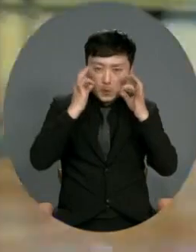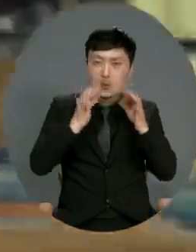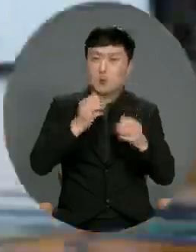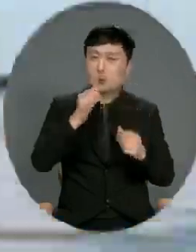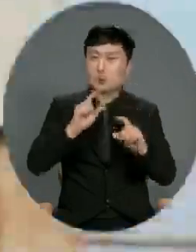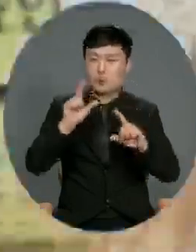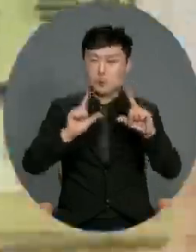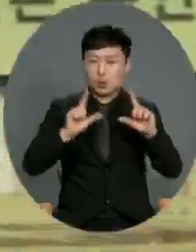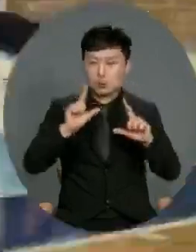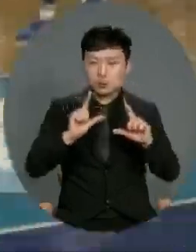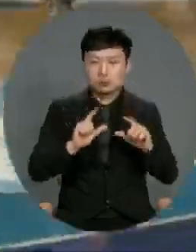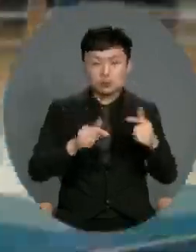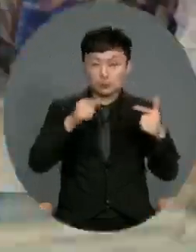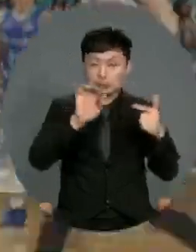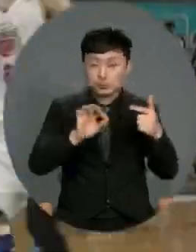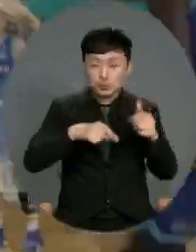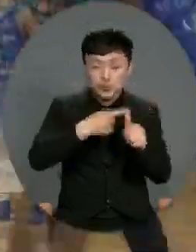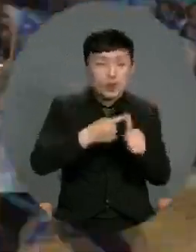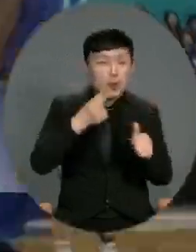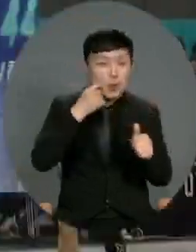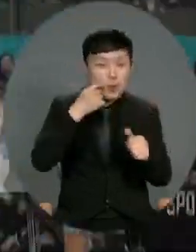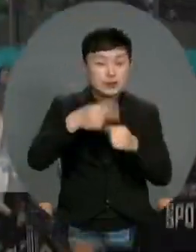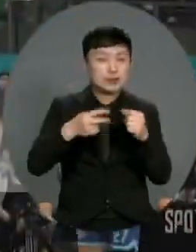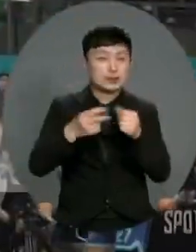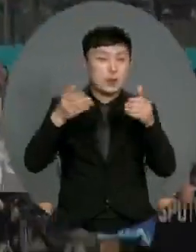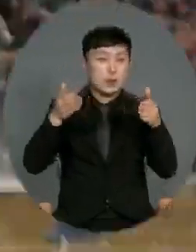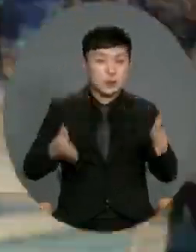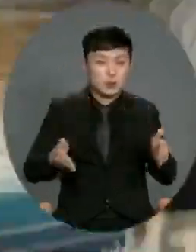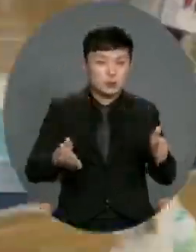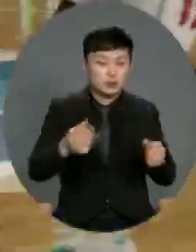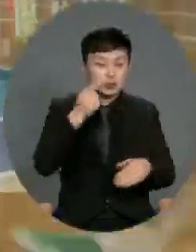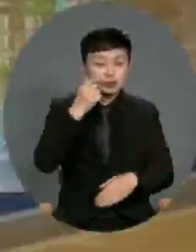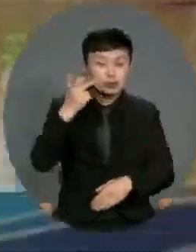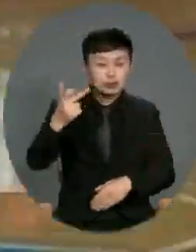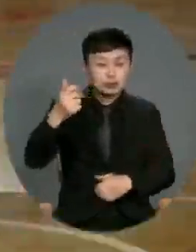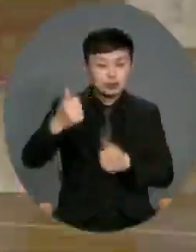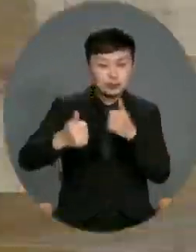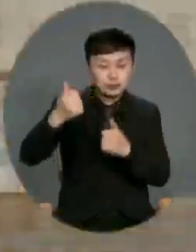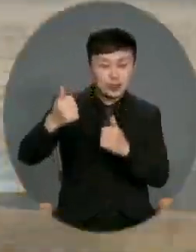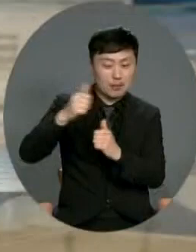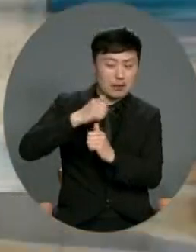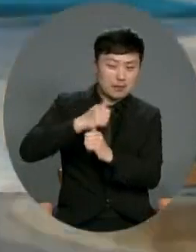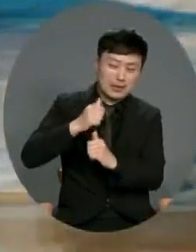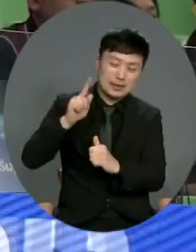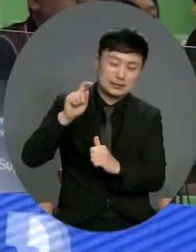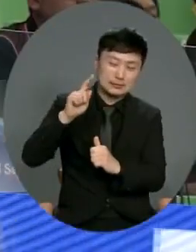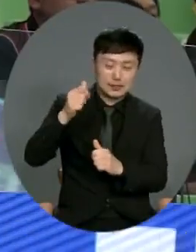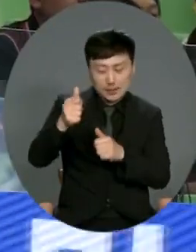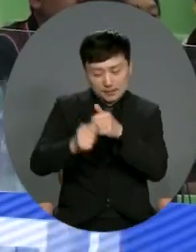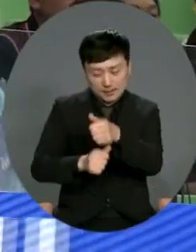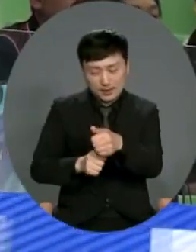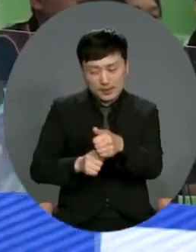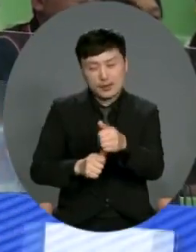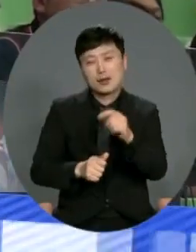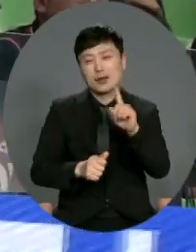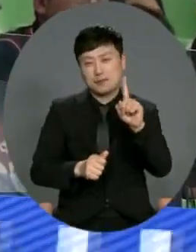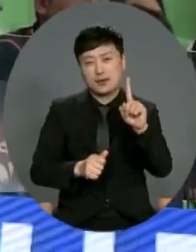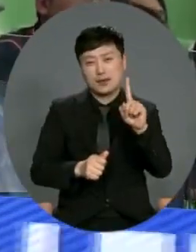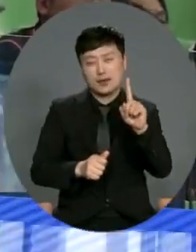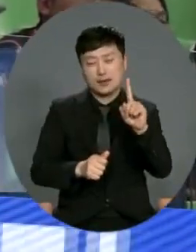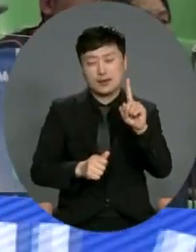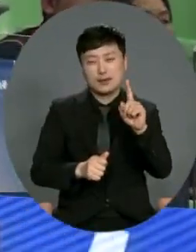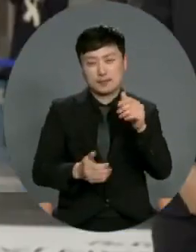비록 6위 탈환은 실패했지만 2년간 이어진 울산현대 모비스전 11연패 징크스를 홈 마지막 경기에서